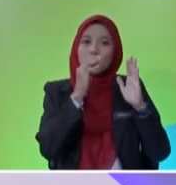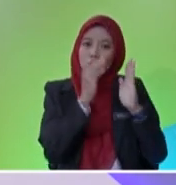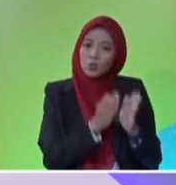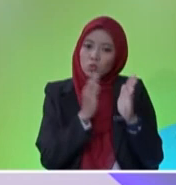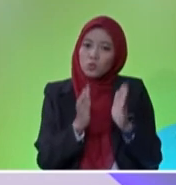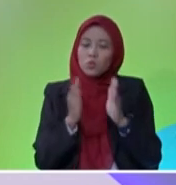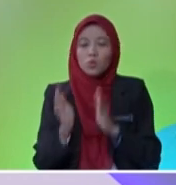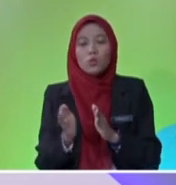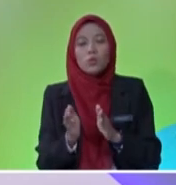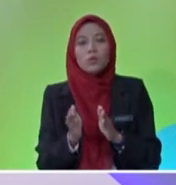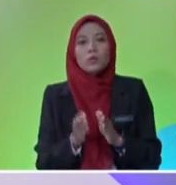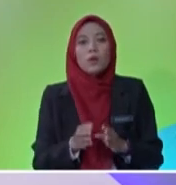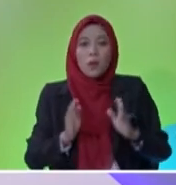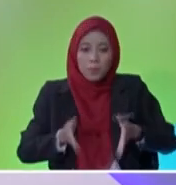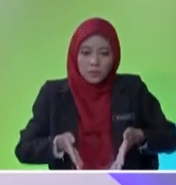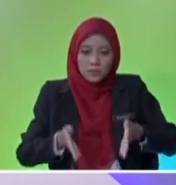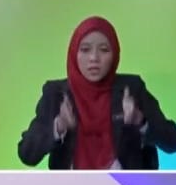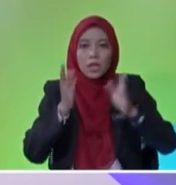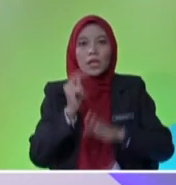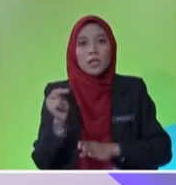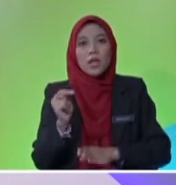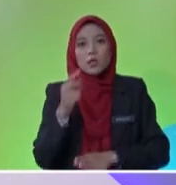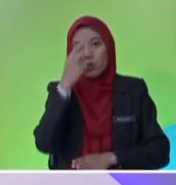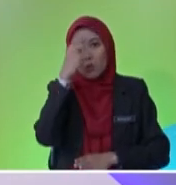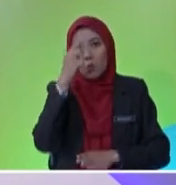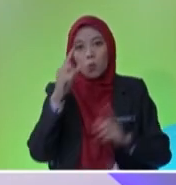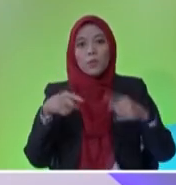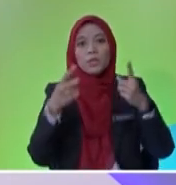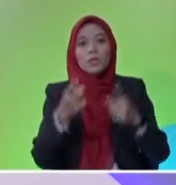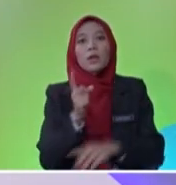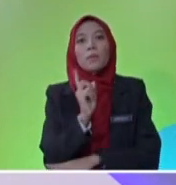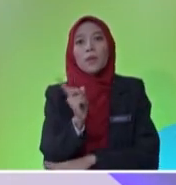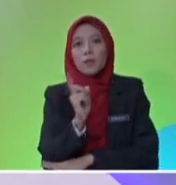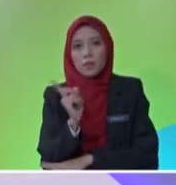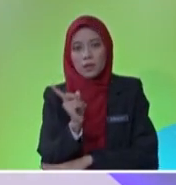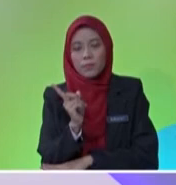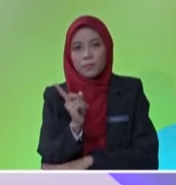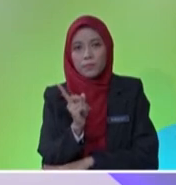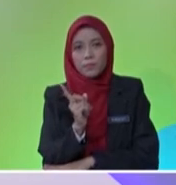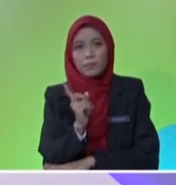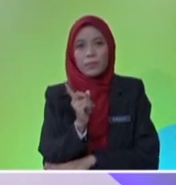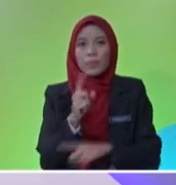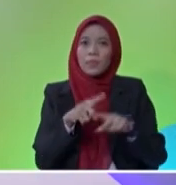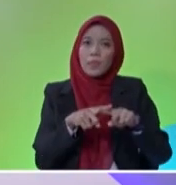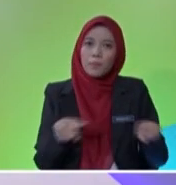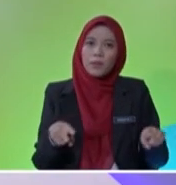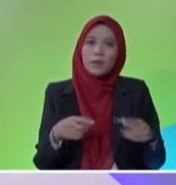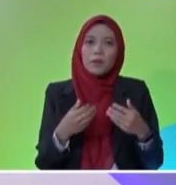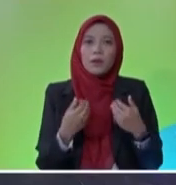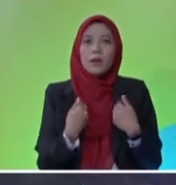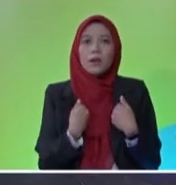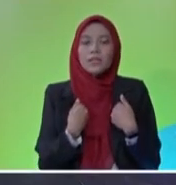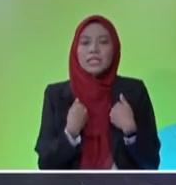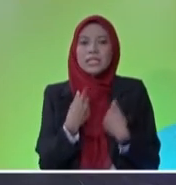perjalanan Iya perjalanan sebelum pergi ke suatu destinasi tetapi disitu ada sedikit lah